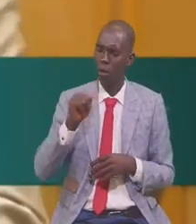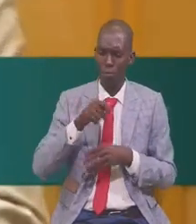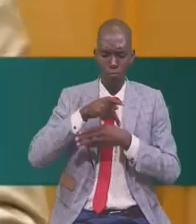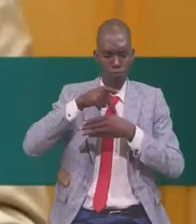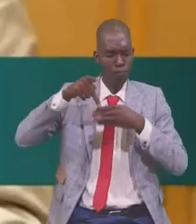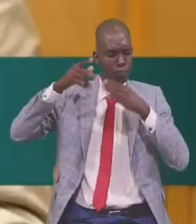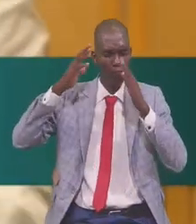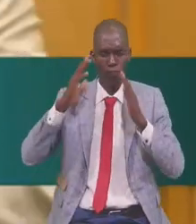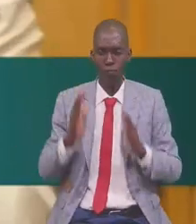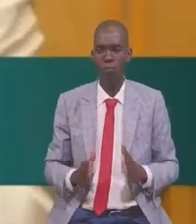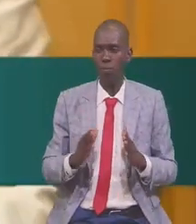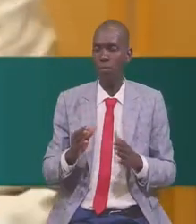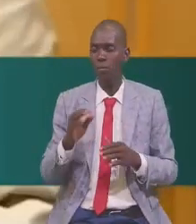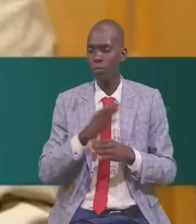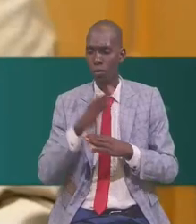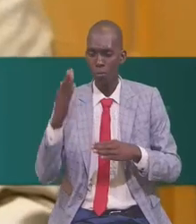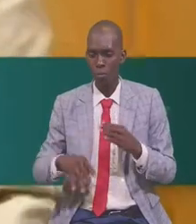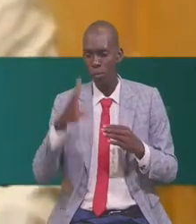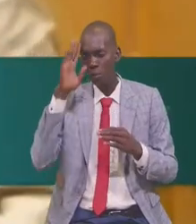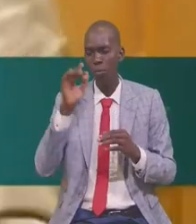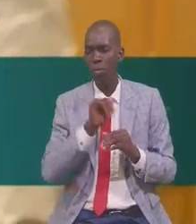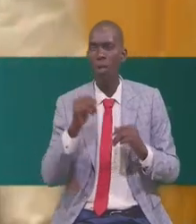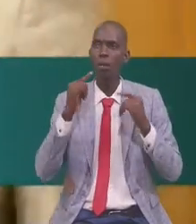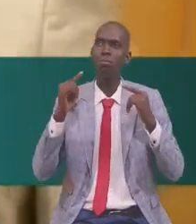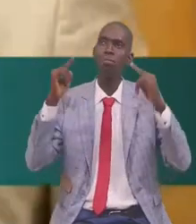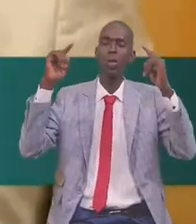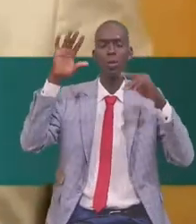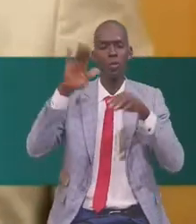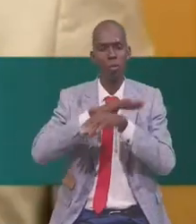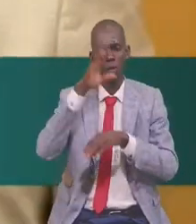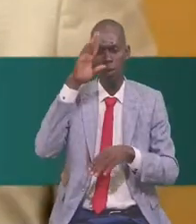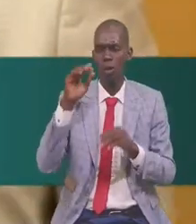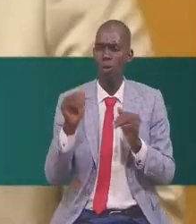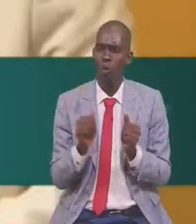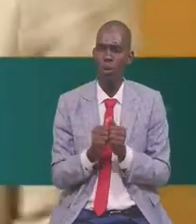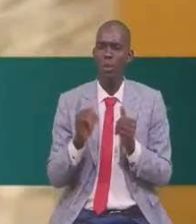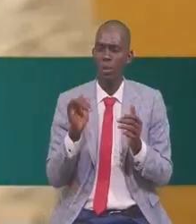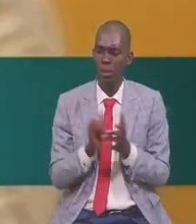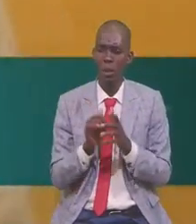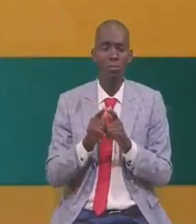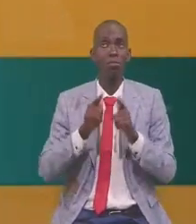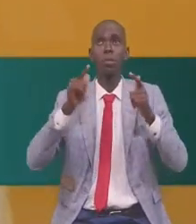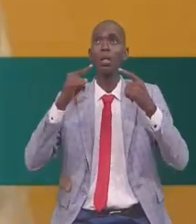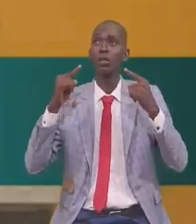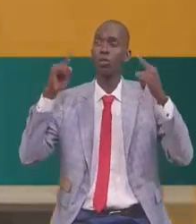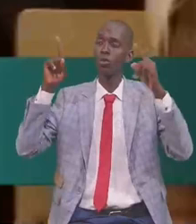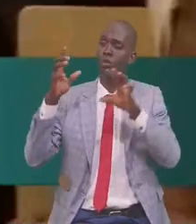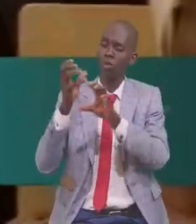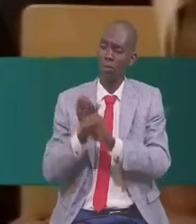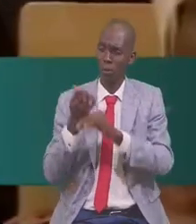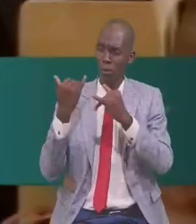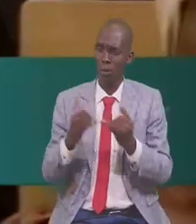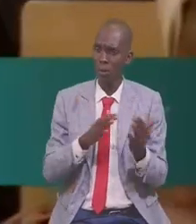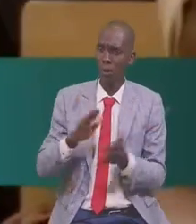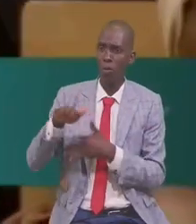accompli, un homme qui a réussi avec ses réalisations. Maintenant, ce que tu fais,